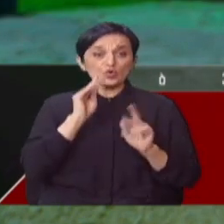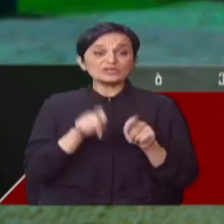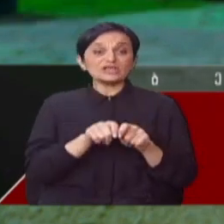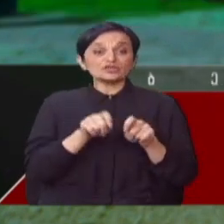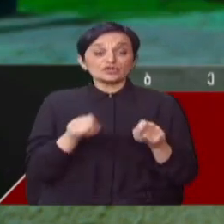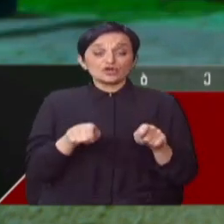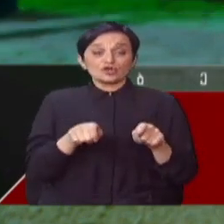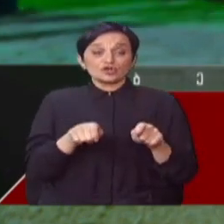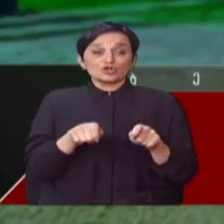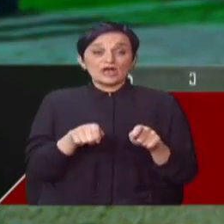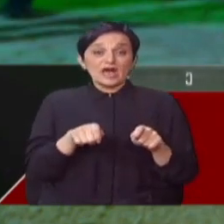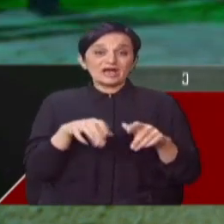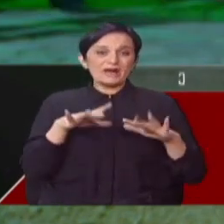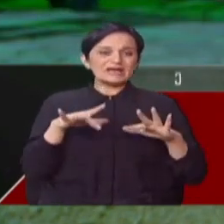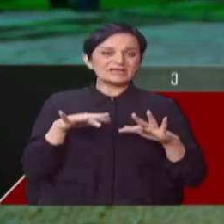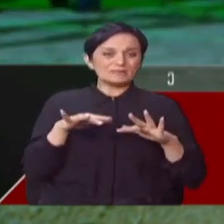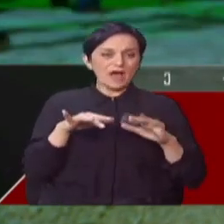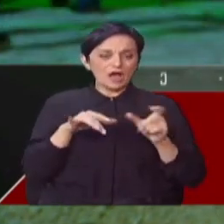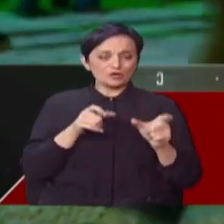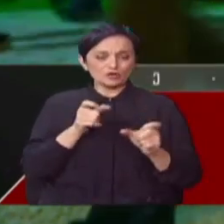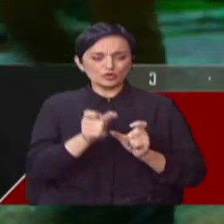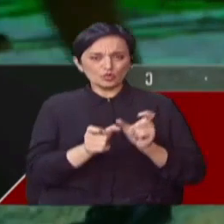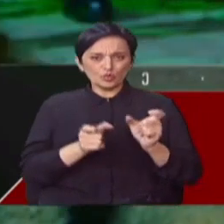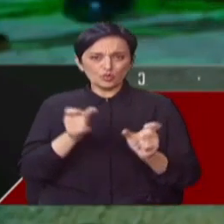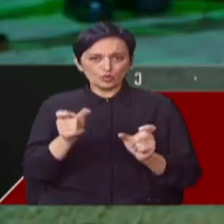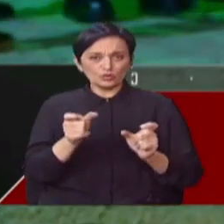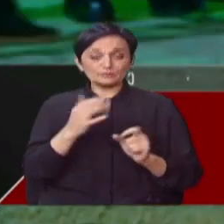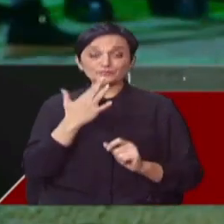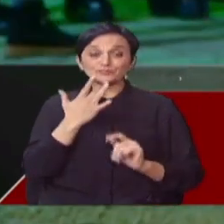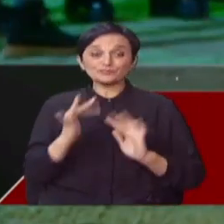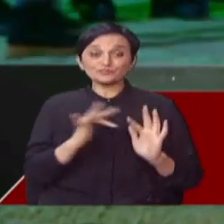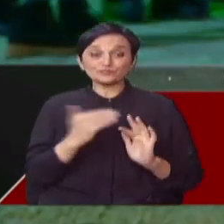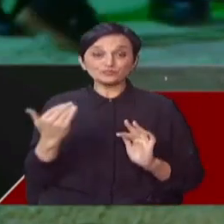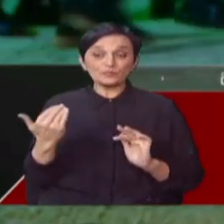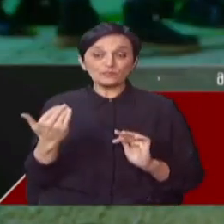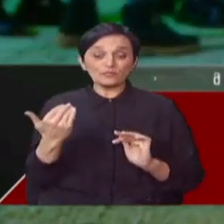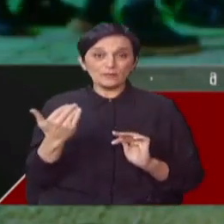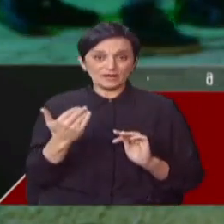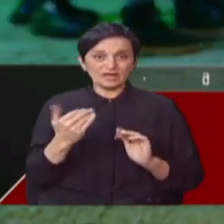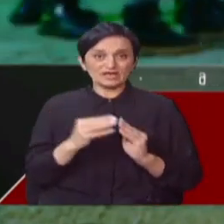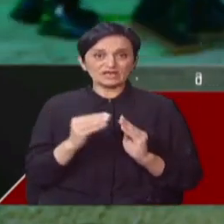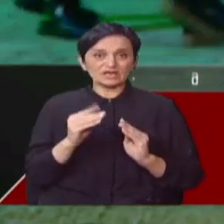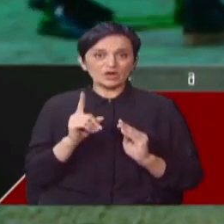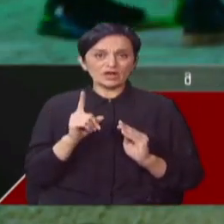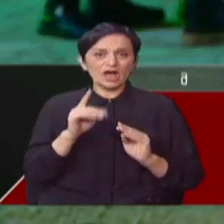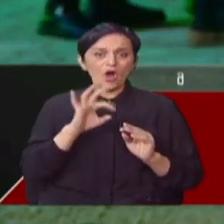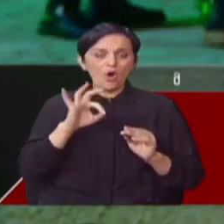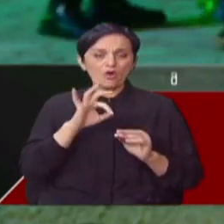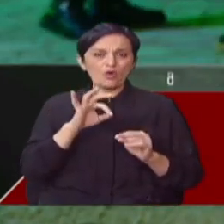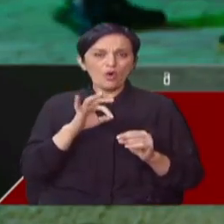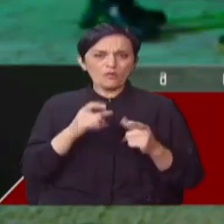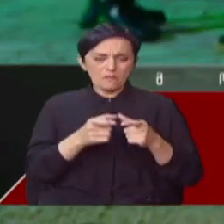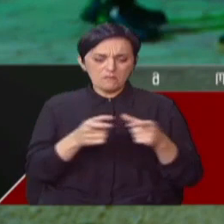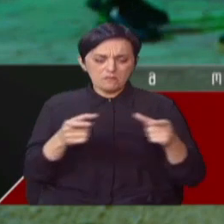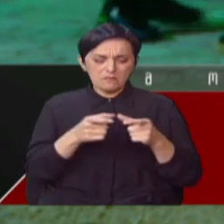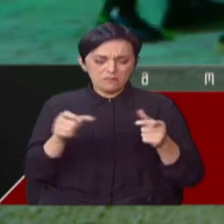naragaca eseti speculațiuri momente, bi glauat naționalul modraubis hridan, lamini rebul bara teptan, dacă au